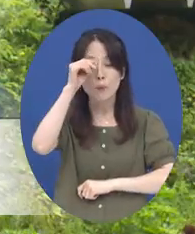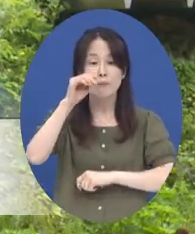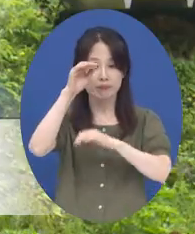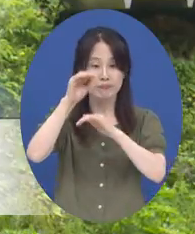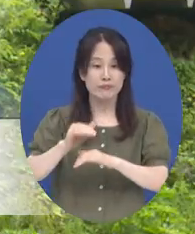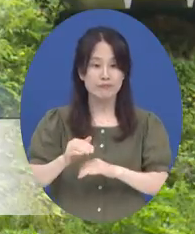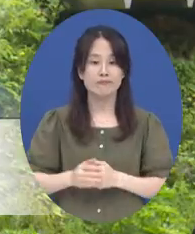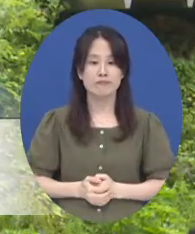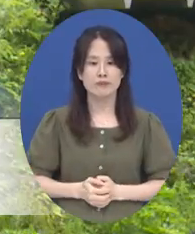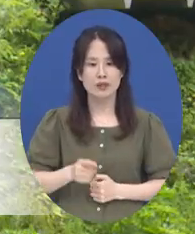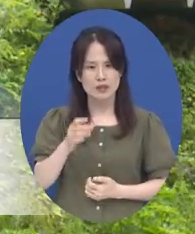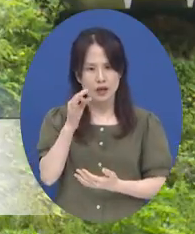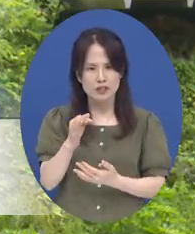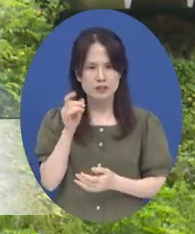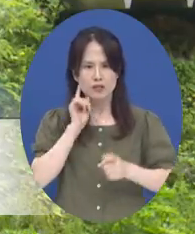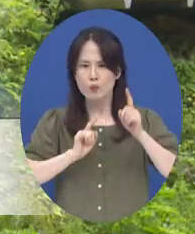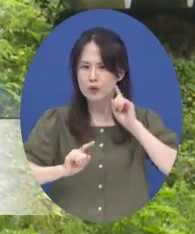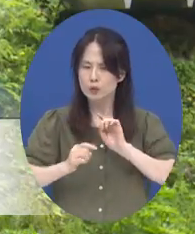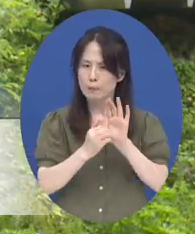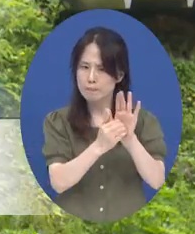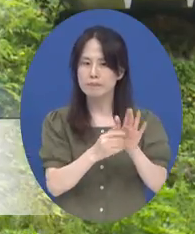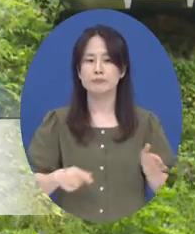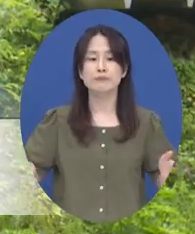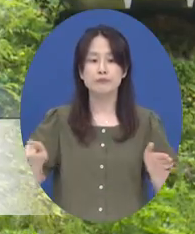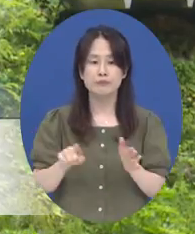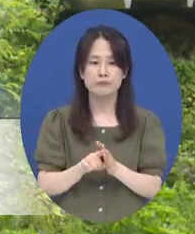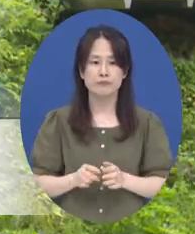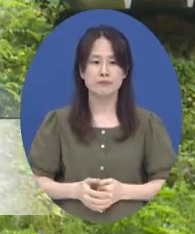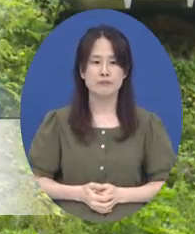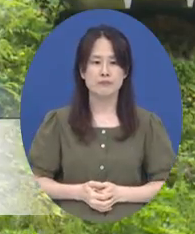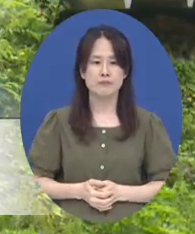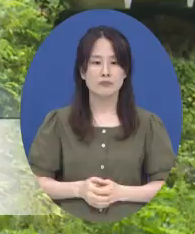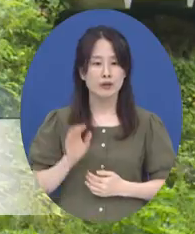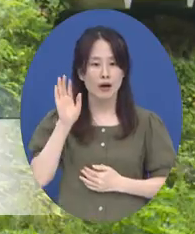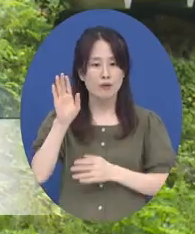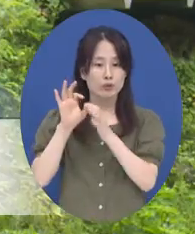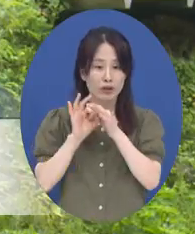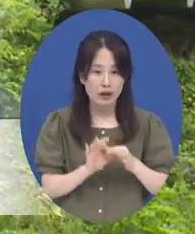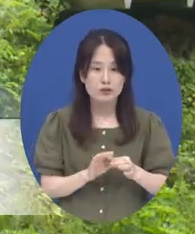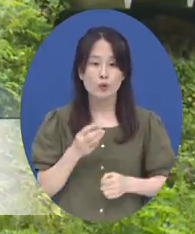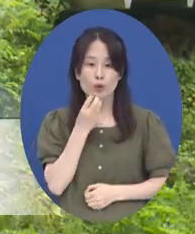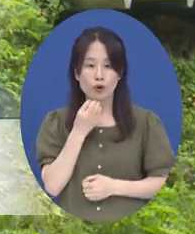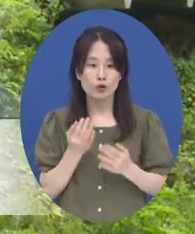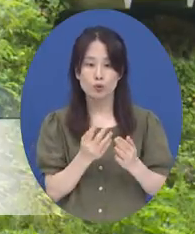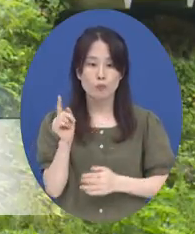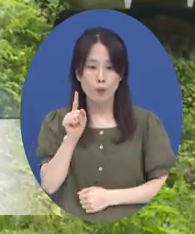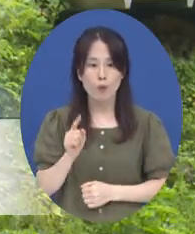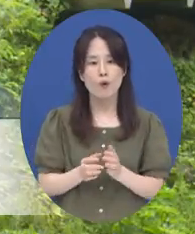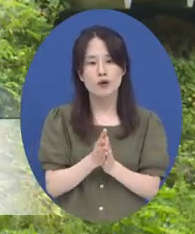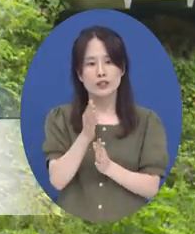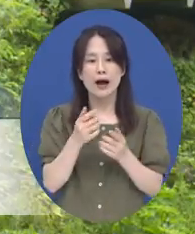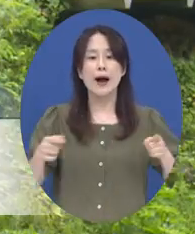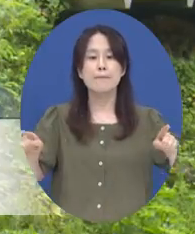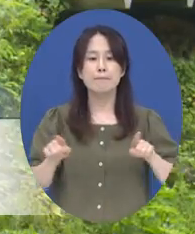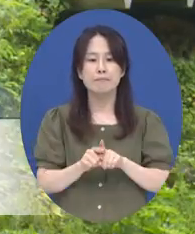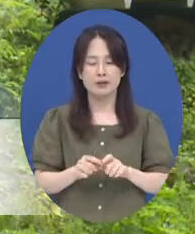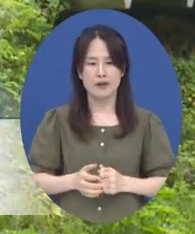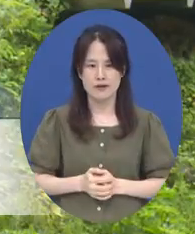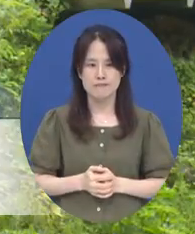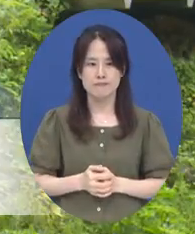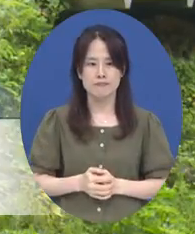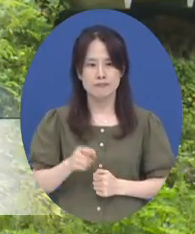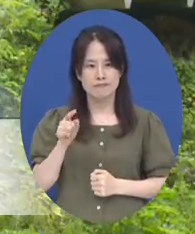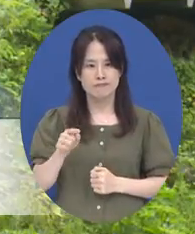모범 사례입니다. 이 가치가 훼손되지 않도록 앞으로도 우리 경기도에서는 시군과 함께